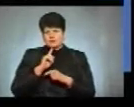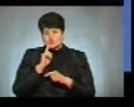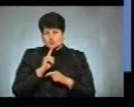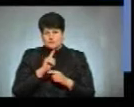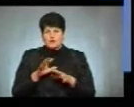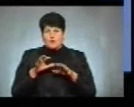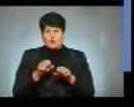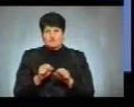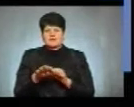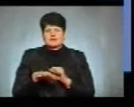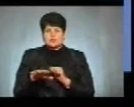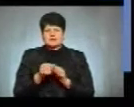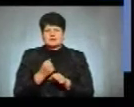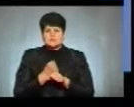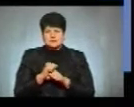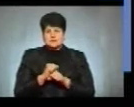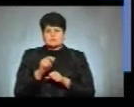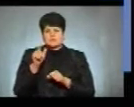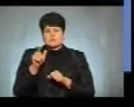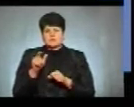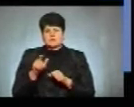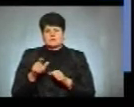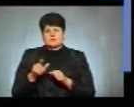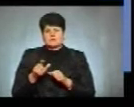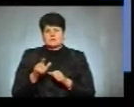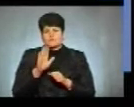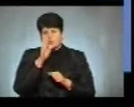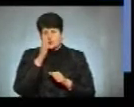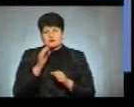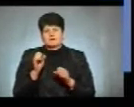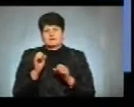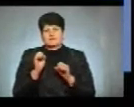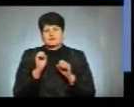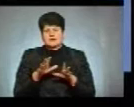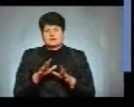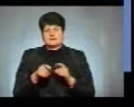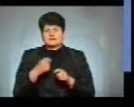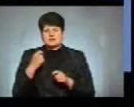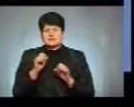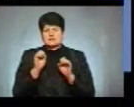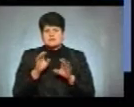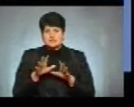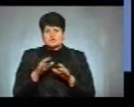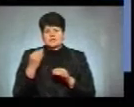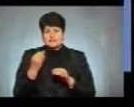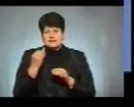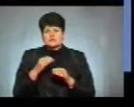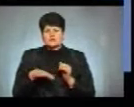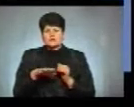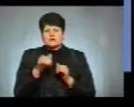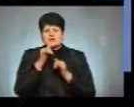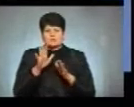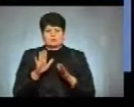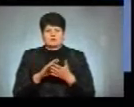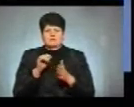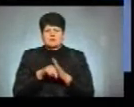окуповані території і змусити агресора відшкодувати завдані збитки. Здача національних інтересів і територій не може бути предметом жодних